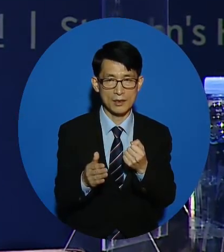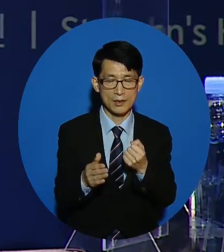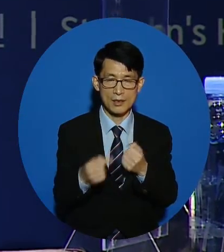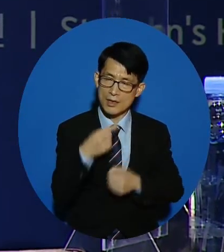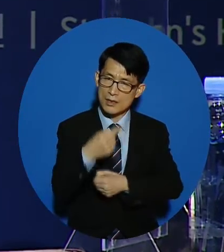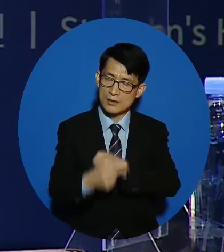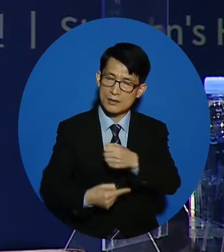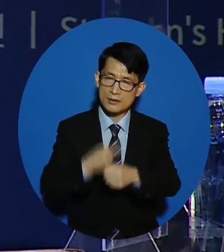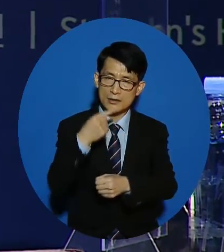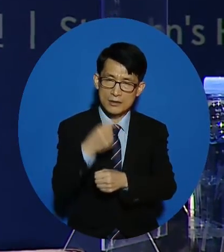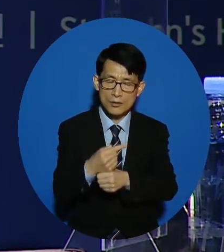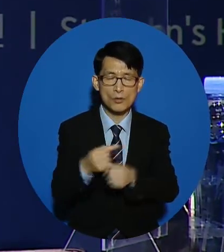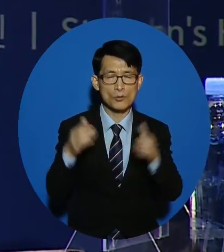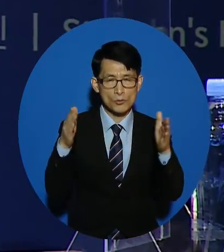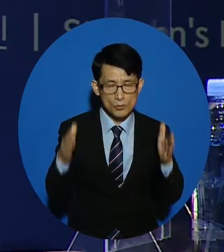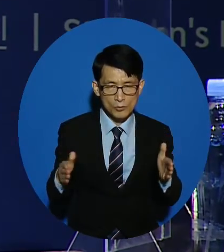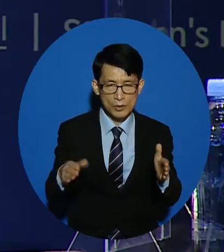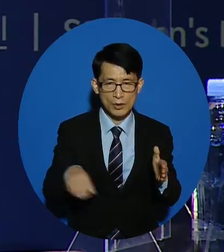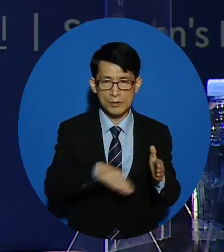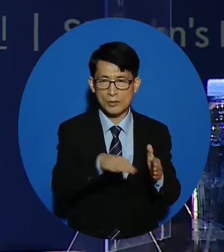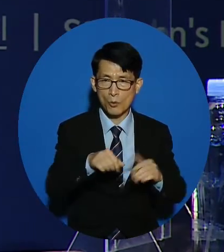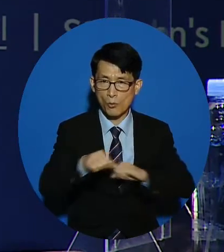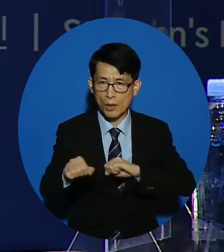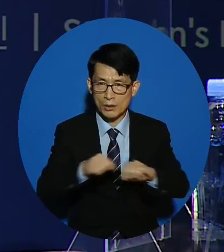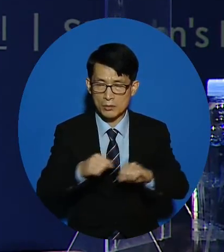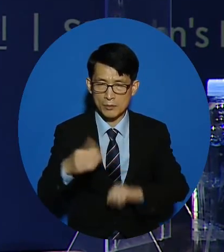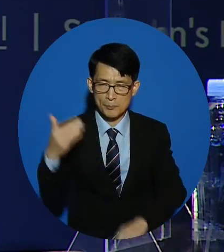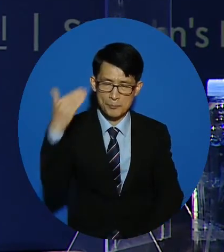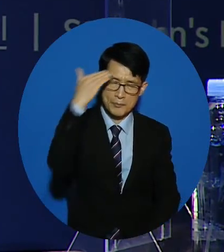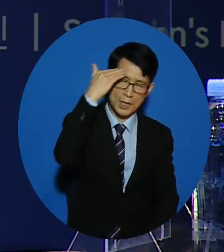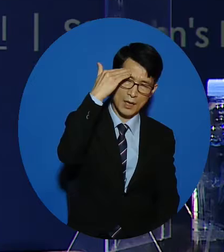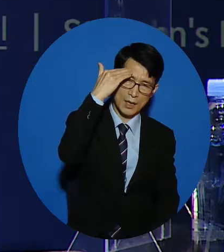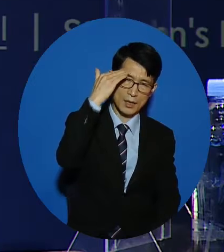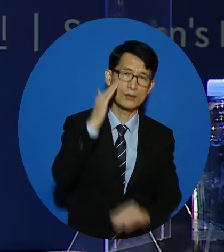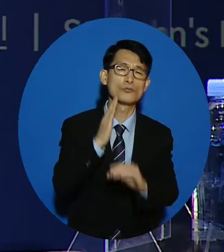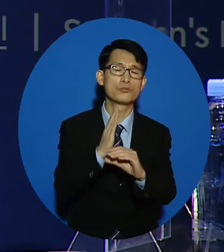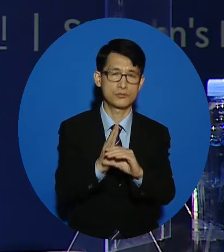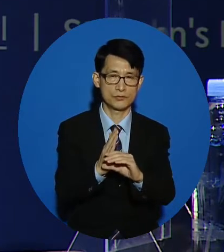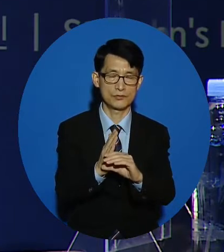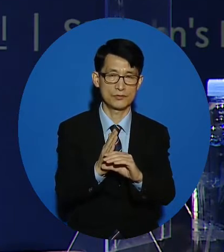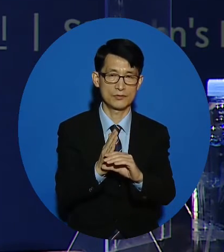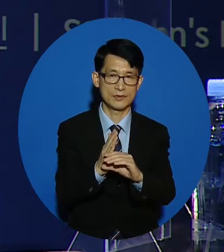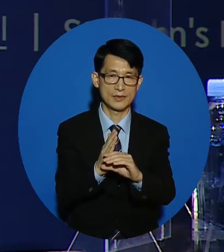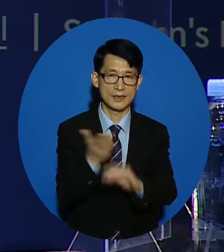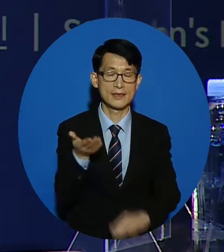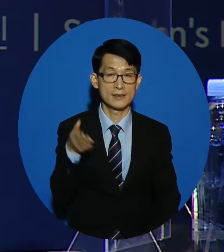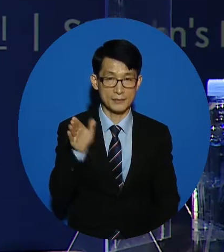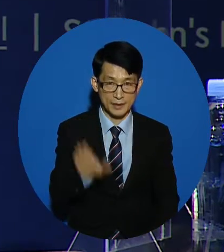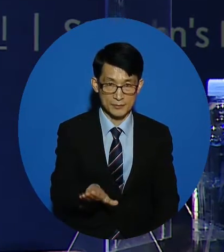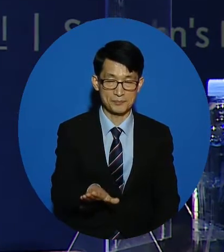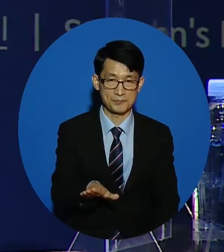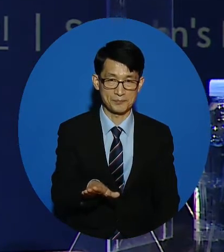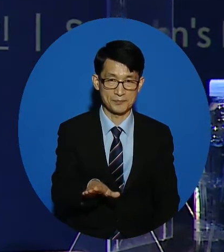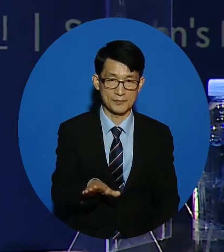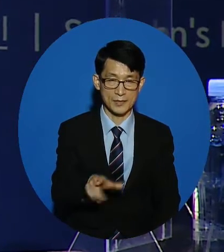1년 이상을 가로막고 있는 것이 현실입니다. 그럼에도 불구하고